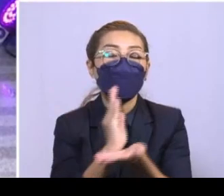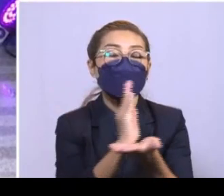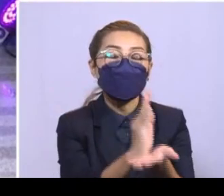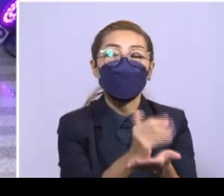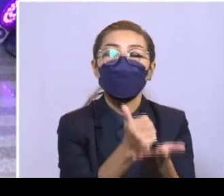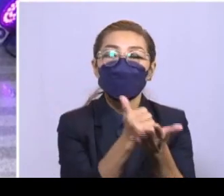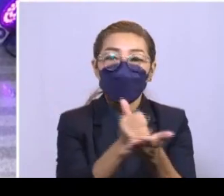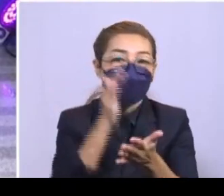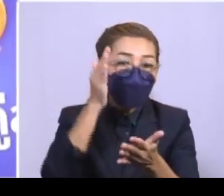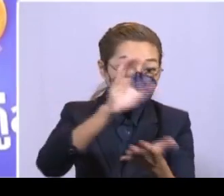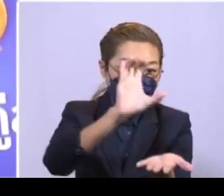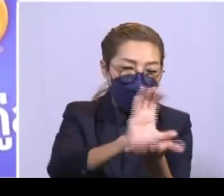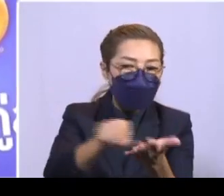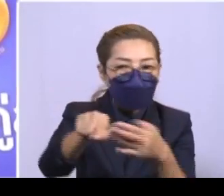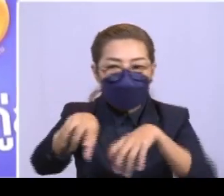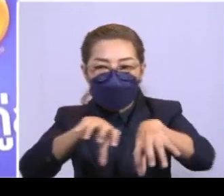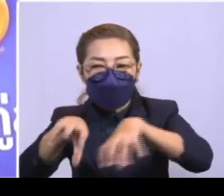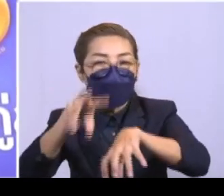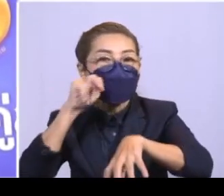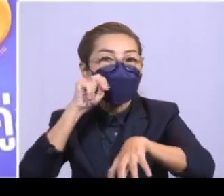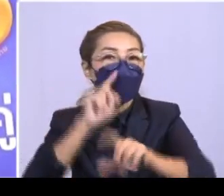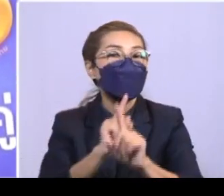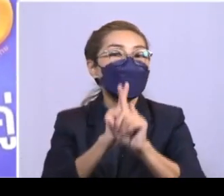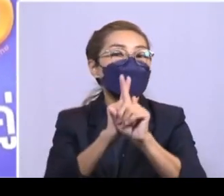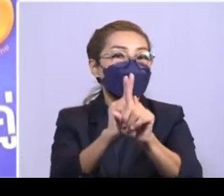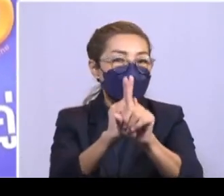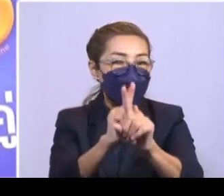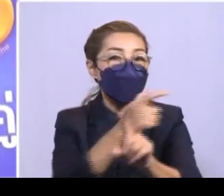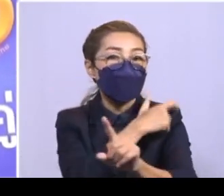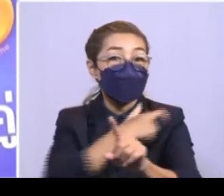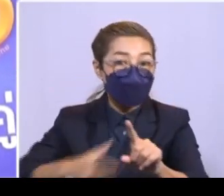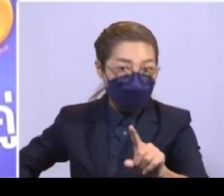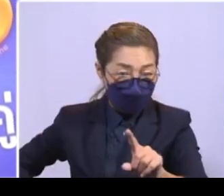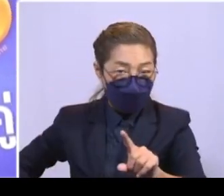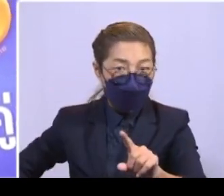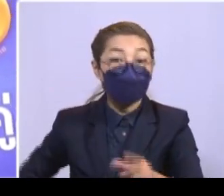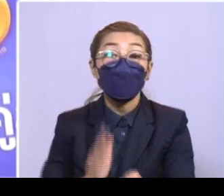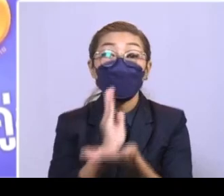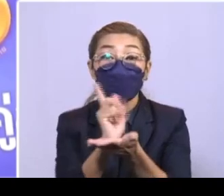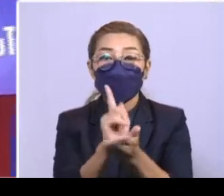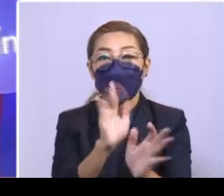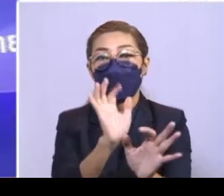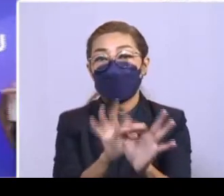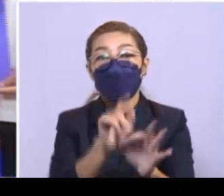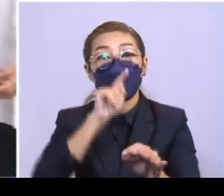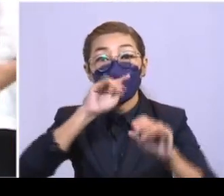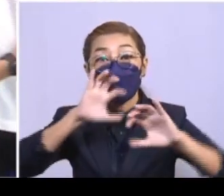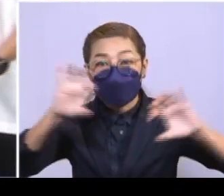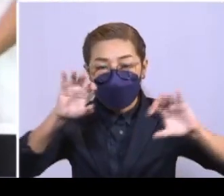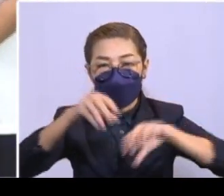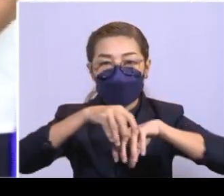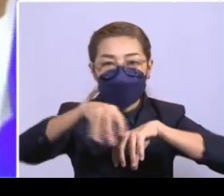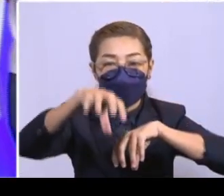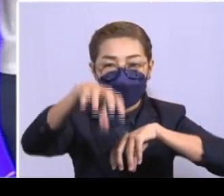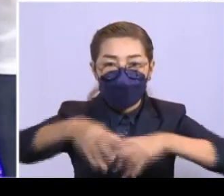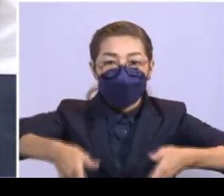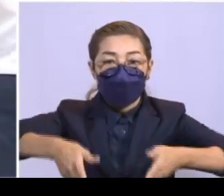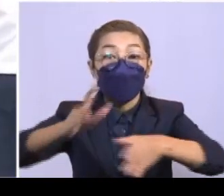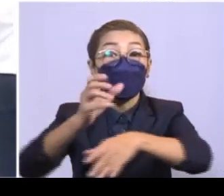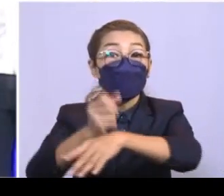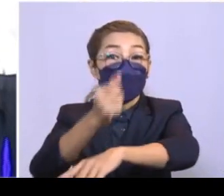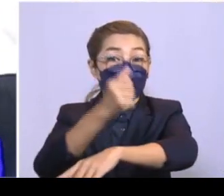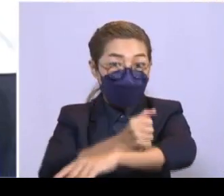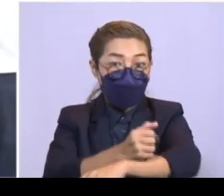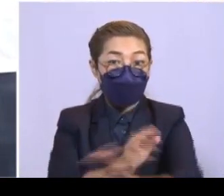พัฒนาชุมชนอย่างยั่งยืนตามแนวพระ The Bridgeที่ธนาคารกรุงไทยจำกัดมหาชนสาขาถนนศรีอยุธยา